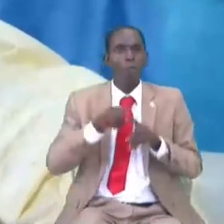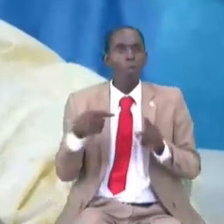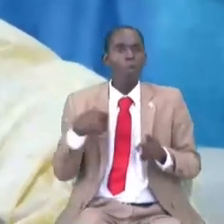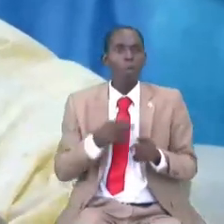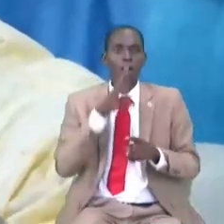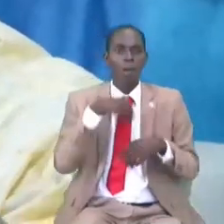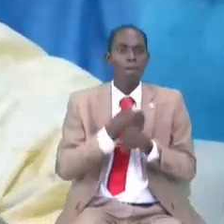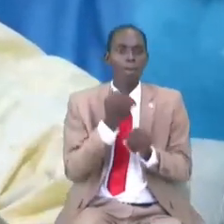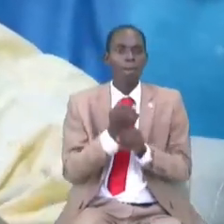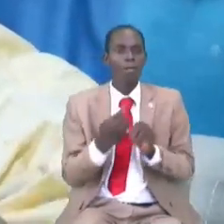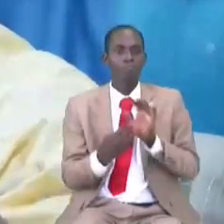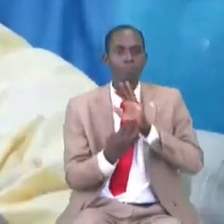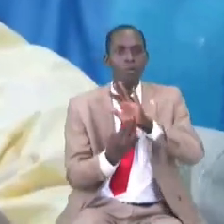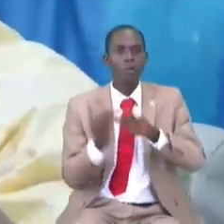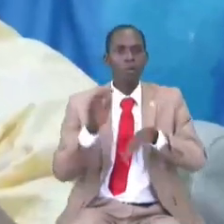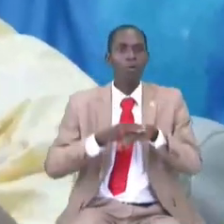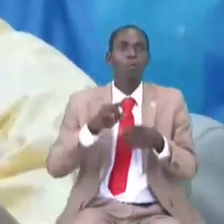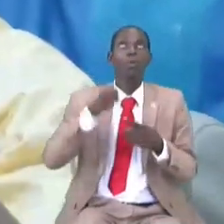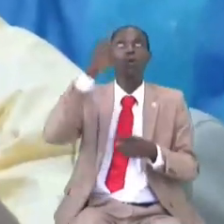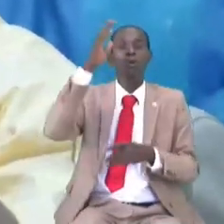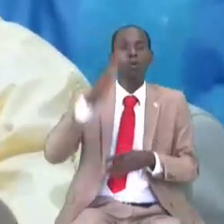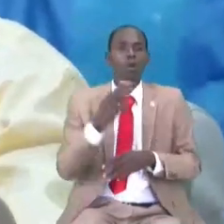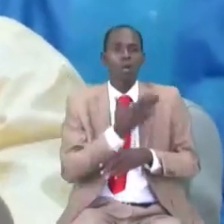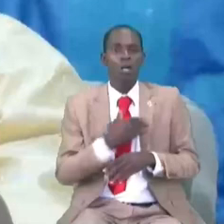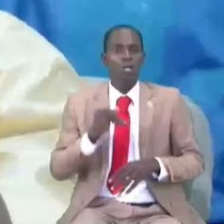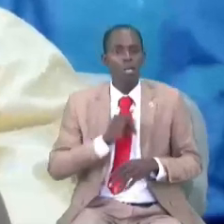consciences, vous nous connaissez aussi.